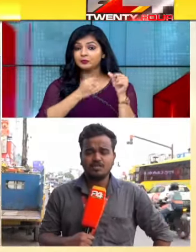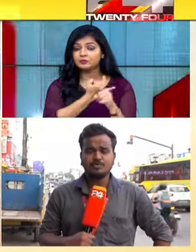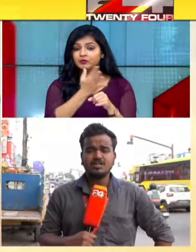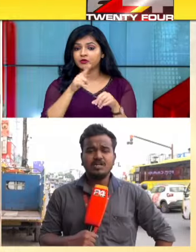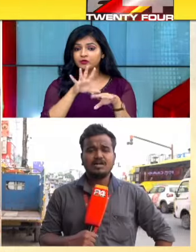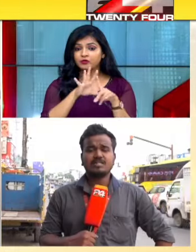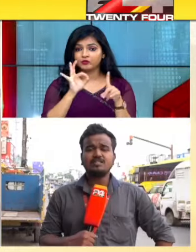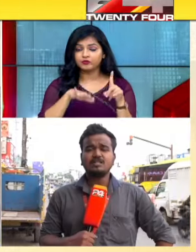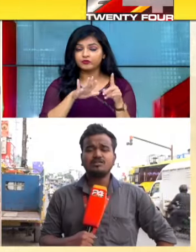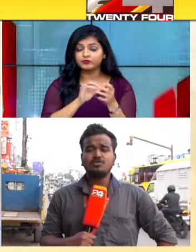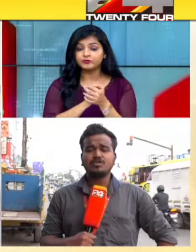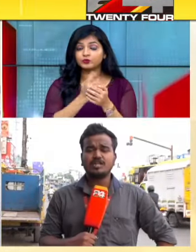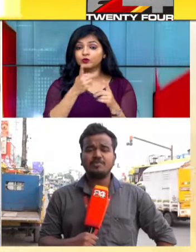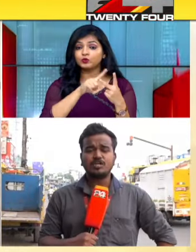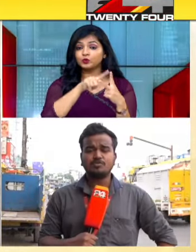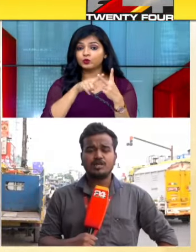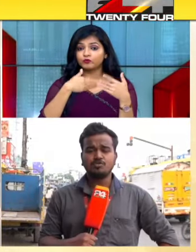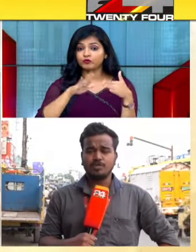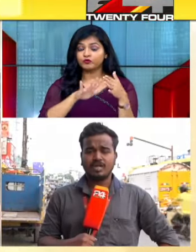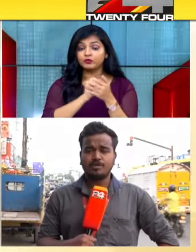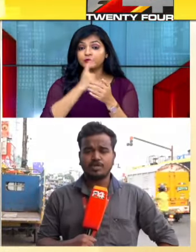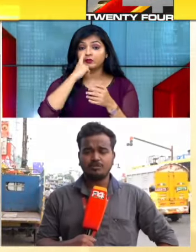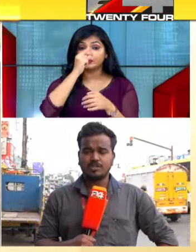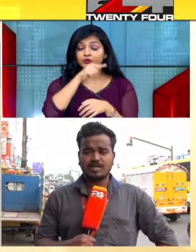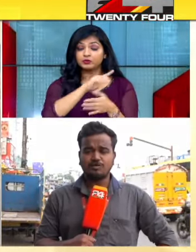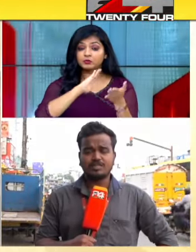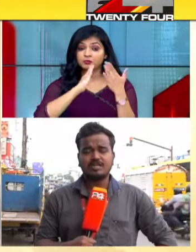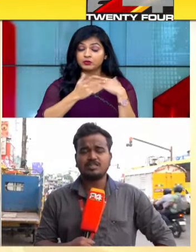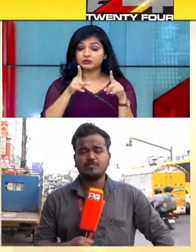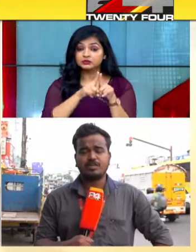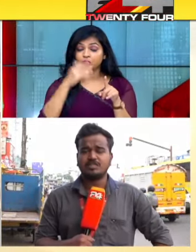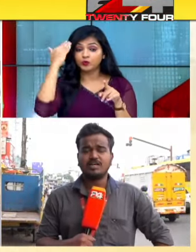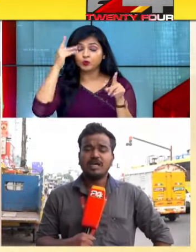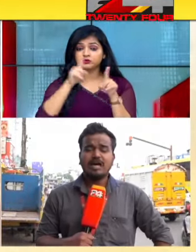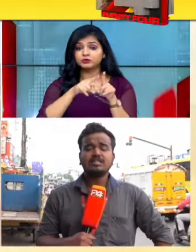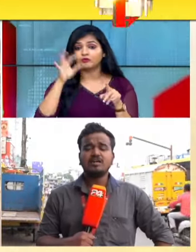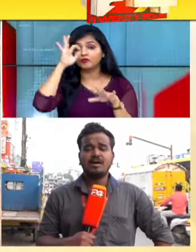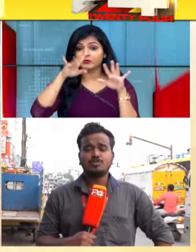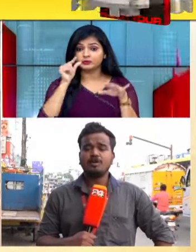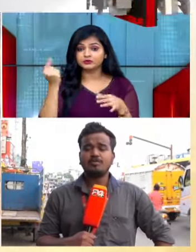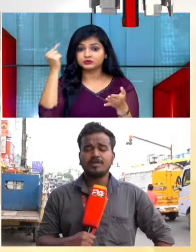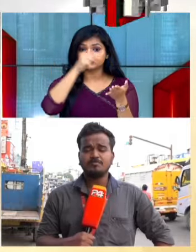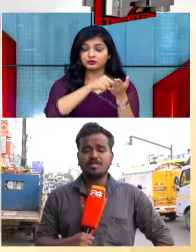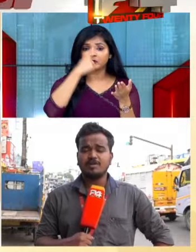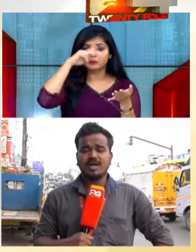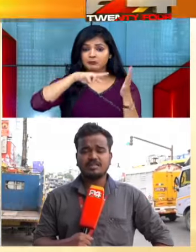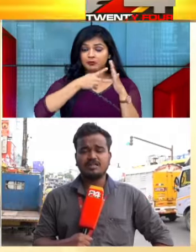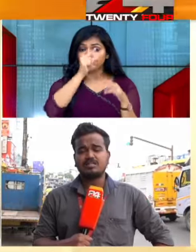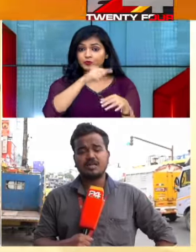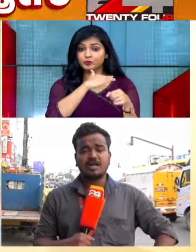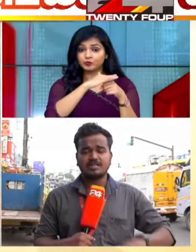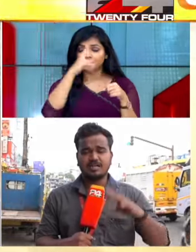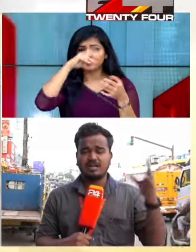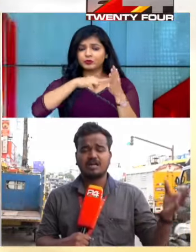കാര്യത്തിനെ കാണാം. ഒന്നാമത്, സത്യത്തിൽ ഇത്തരത്തിൽ ഒരു സ്ത്രീ മരിക്കുമെന്ന് അറിഞ്ഞുകൊണ്ടല്ല ഒരിക്കലും ഒരു നടൻ ഒരു സ്ഥലത്തേക്ക് വരുന്നത്. അത് സ്വാഭാവികമായിട്ടും സിനിമയുടെ